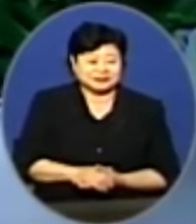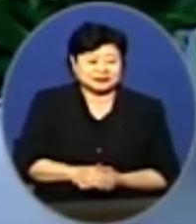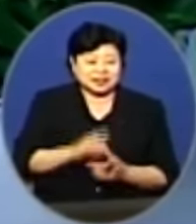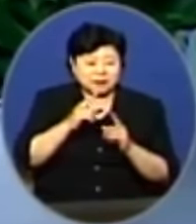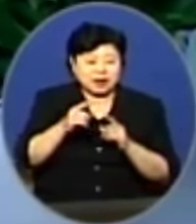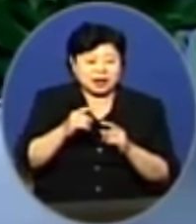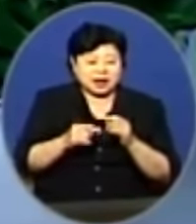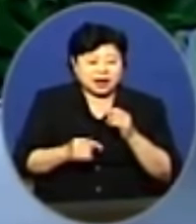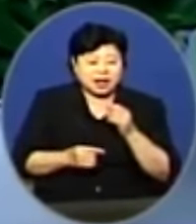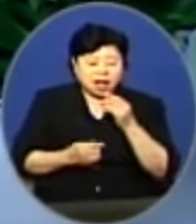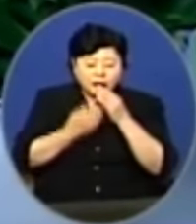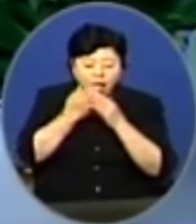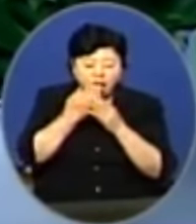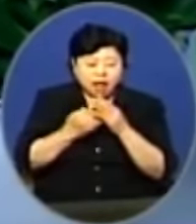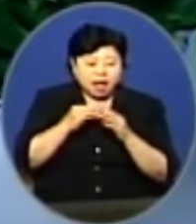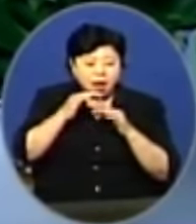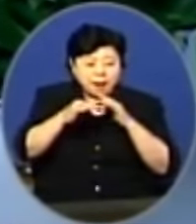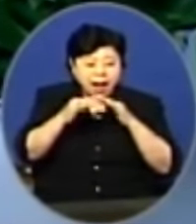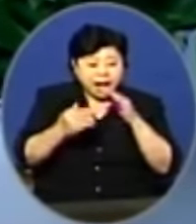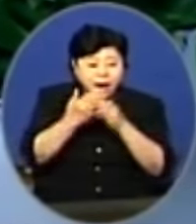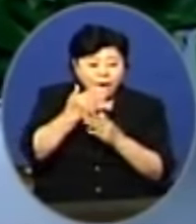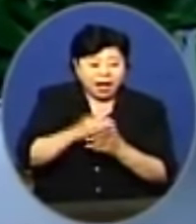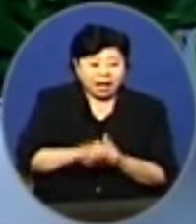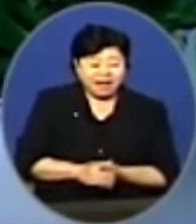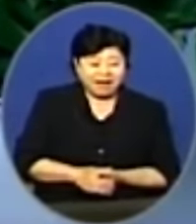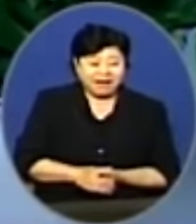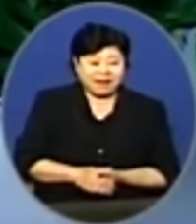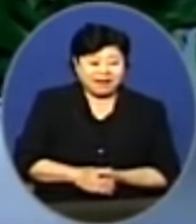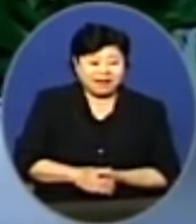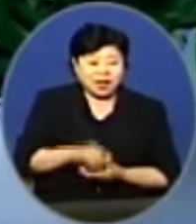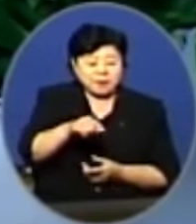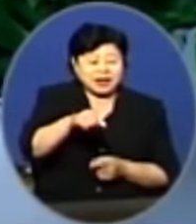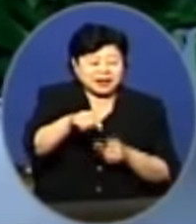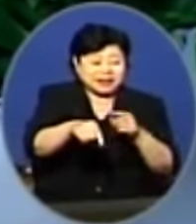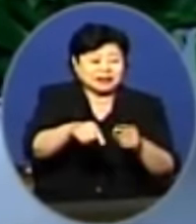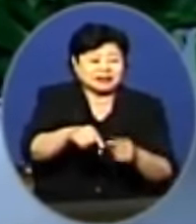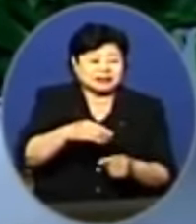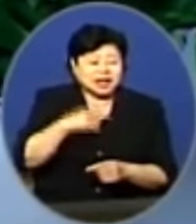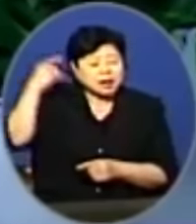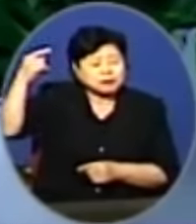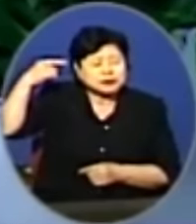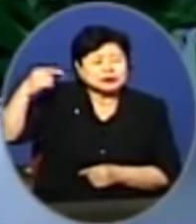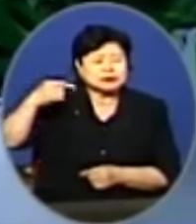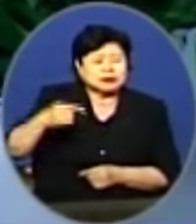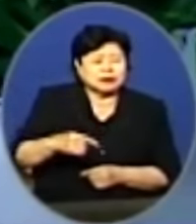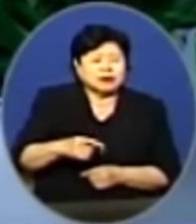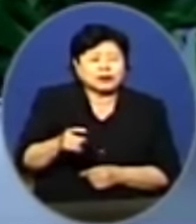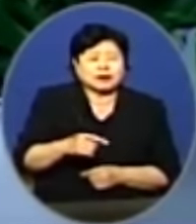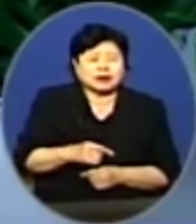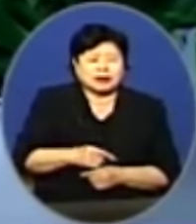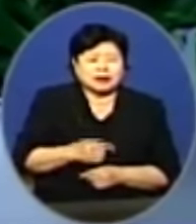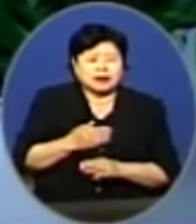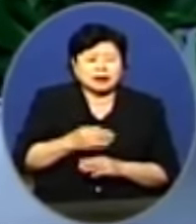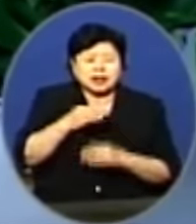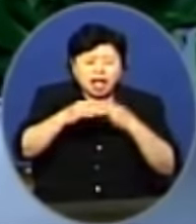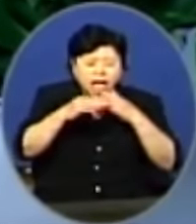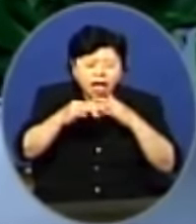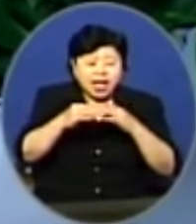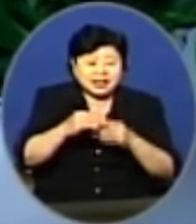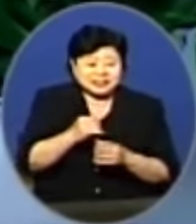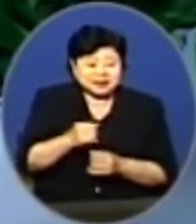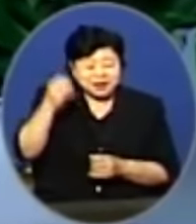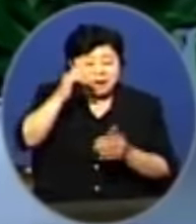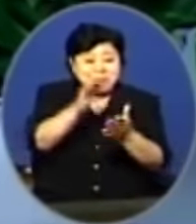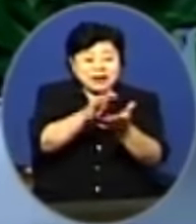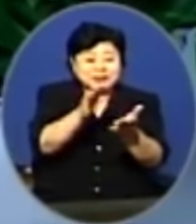말을 하면 또 혀가 꼬부라져서 다른 말을 하고. 그래서 밖에 나와서 나 완전 미쳤어, 혀가 꼬부라져서 다른 말이 나오니까 사람들이